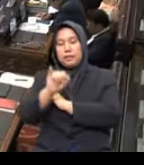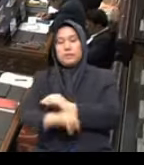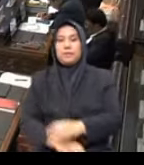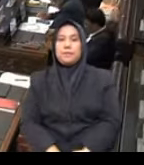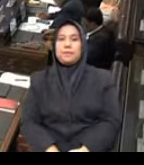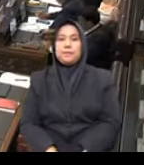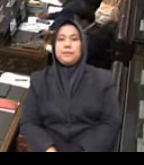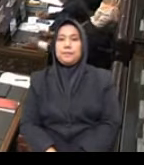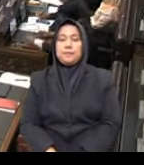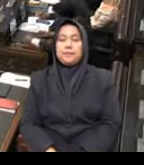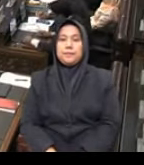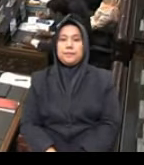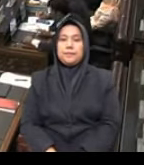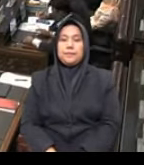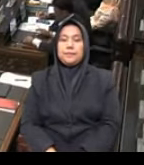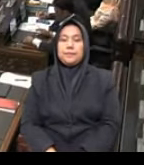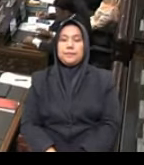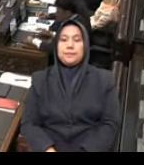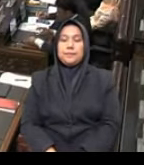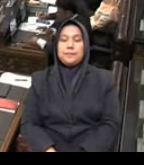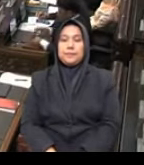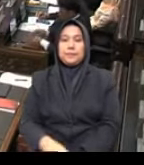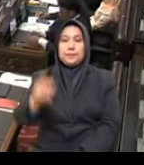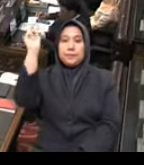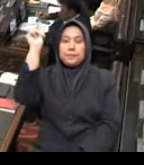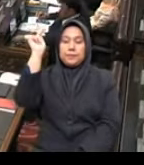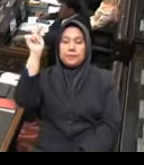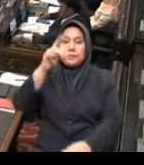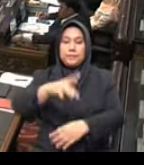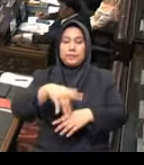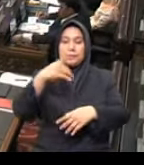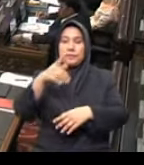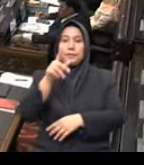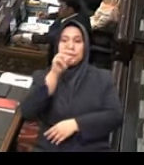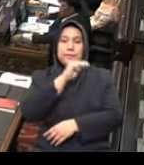memandangkan Profesor Awang dengan Menteri Pendidikan masih ada lagi saya benarkan soalan m